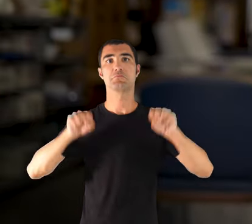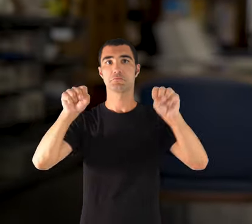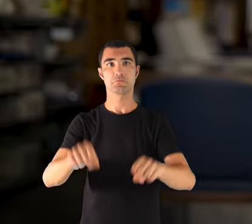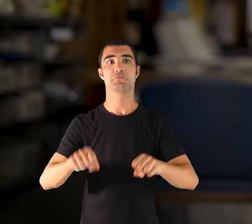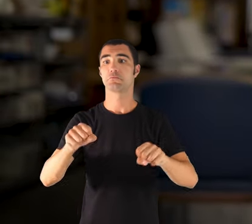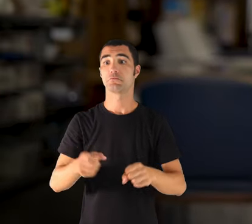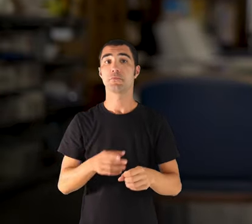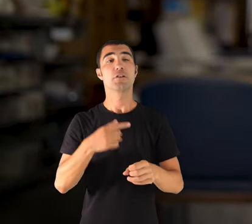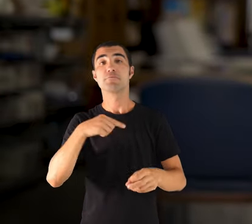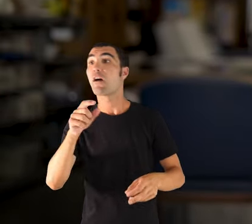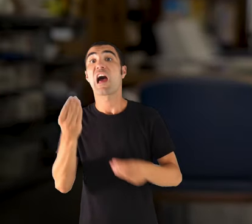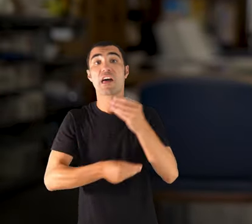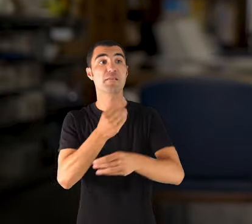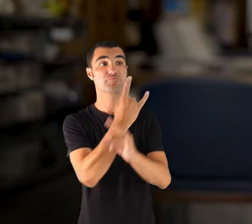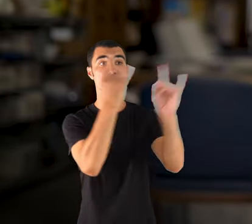l'olivar, miràvem